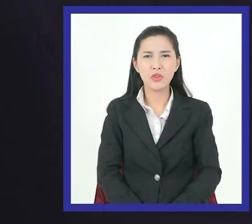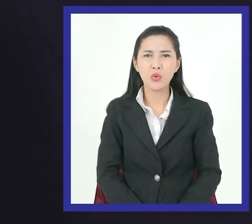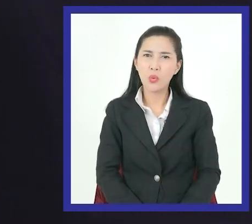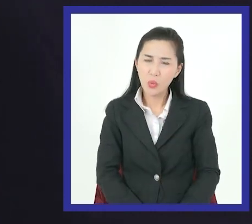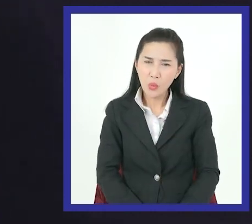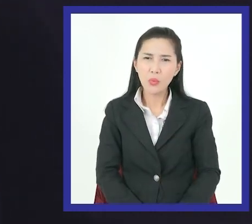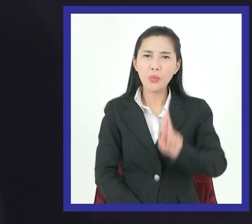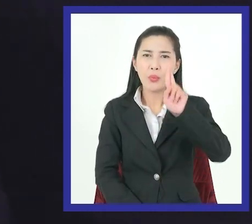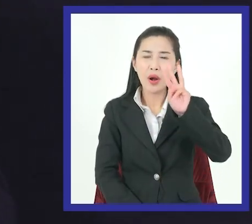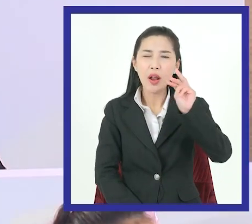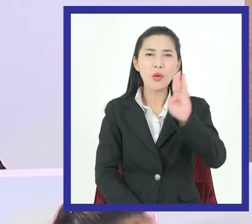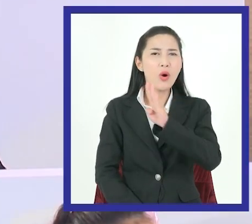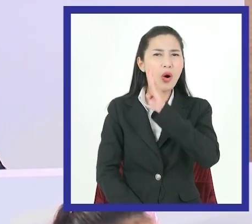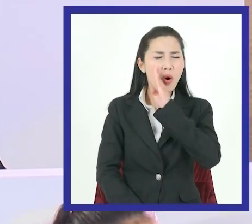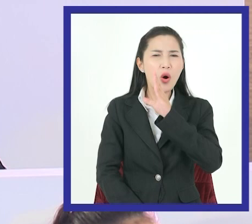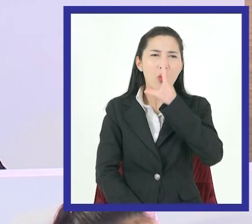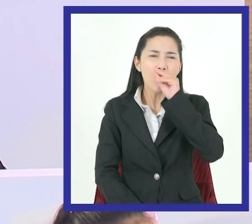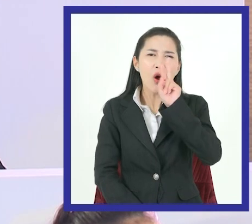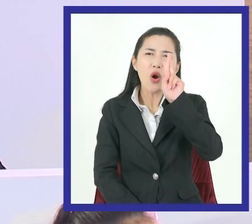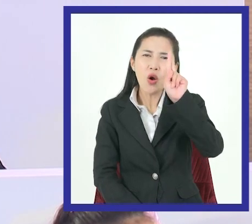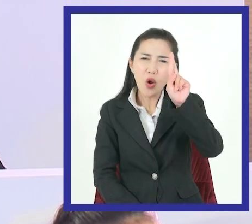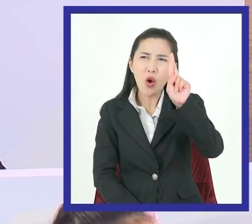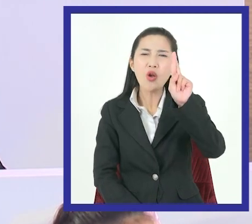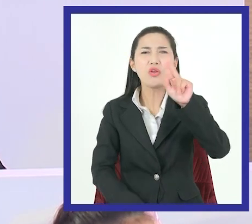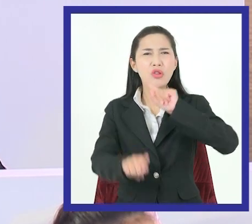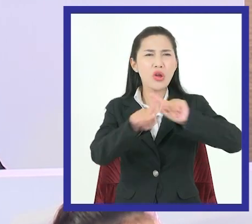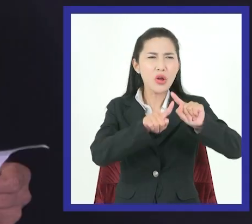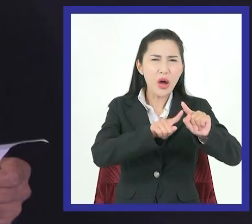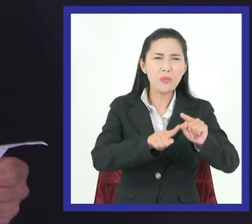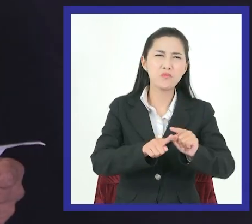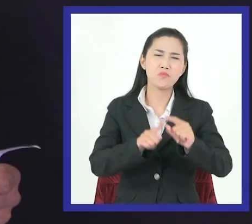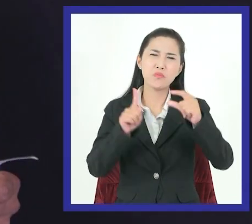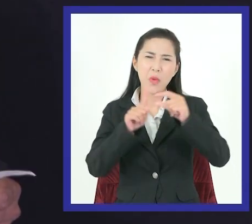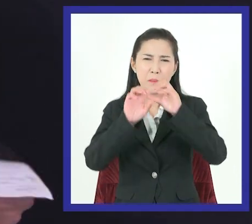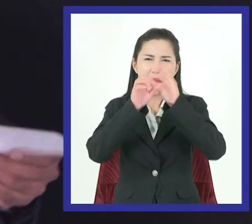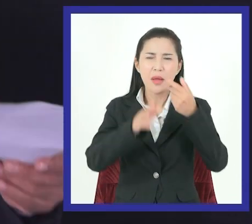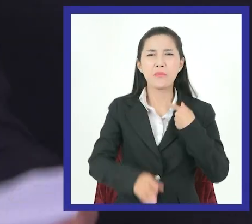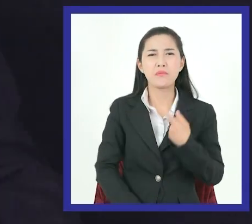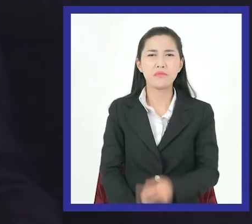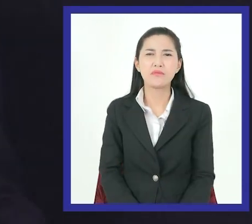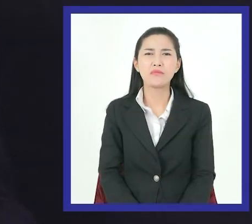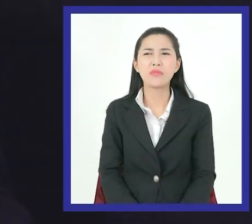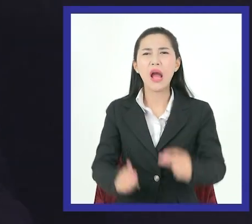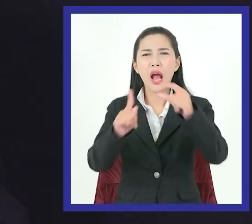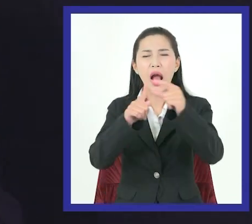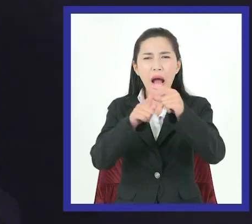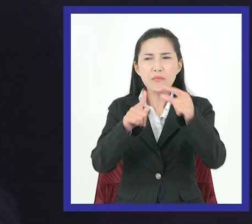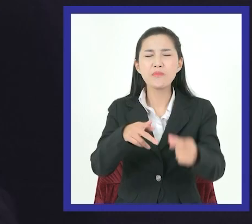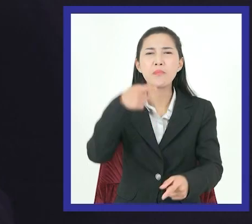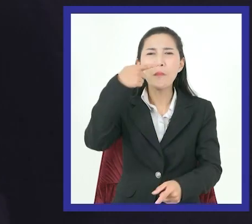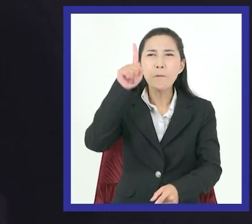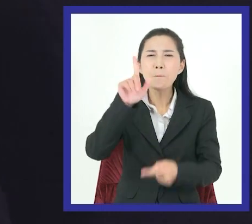รัฐมนเทียมแต่พูดจารอเรือคำควกคำกล้ำไม่มีปราบปรามเนี่ยก็พูดไม่ได้พูดเป็นปราบ